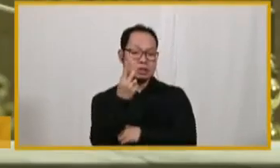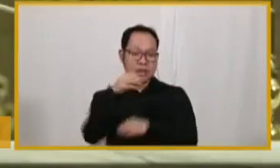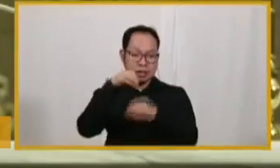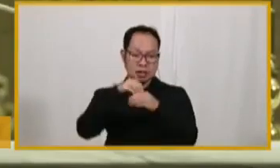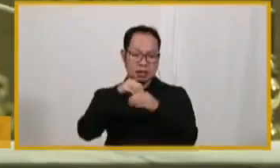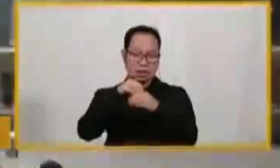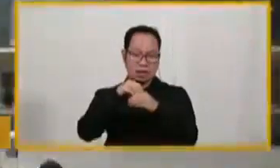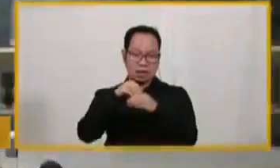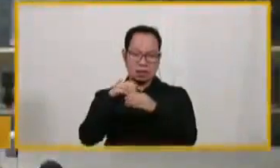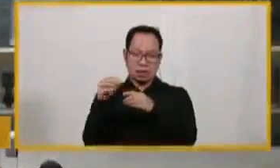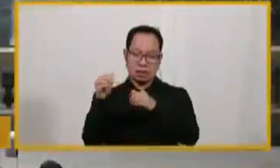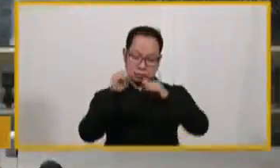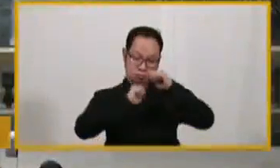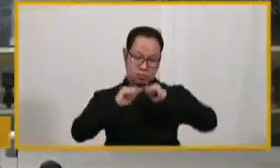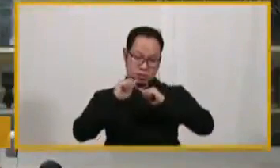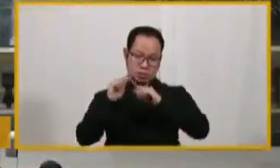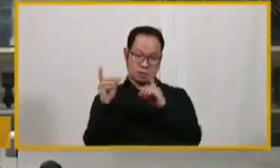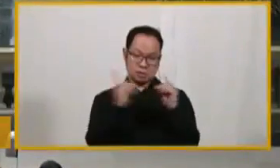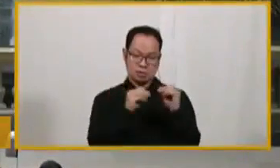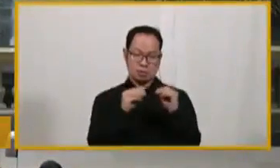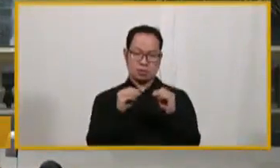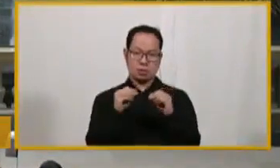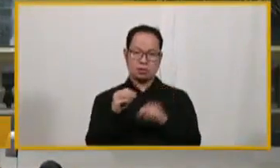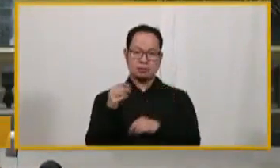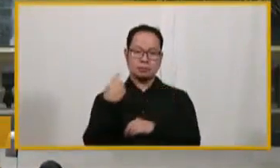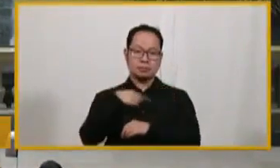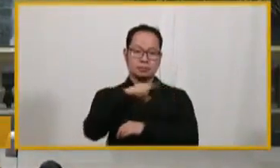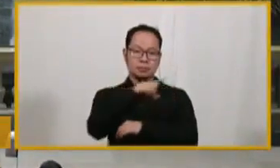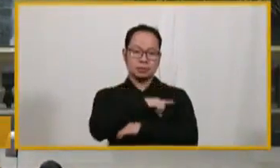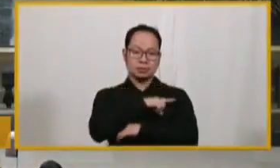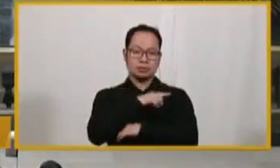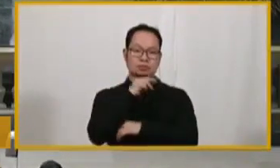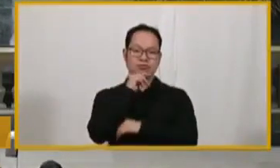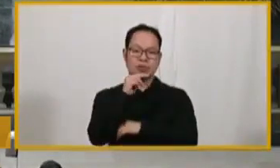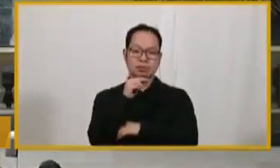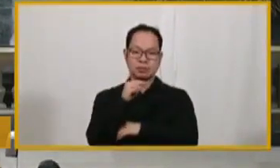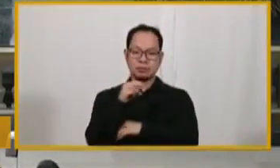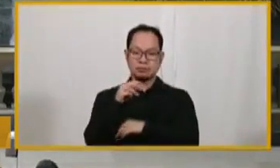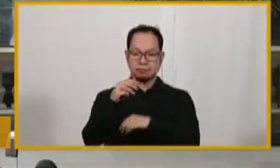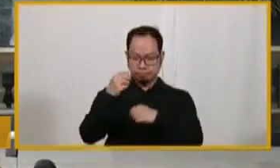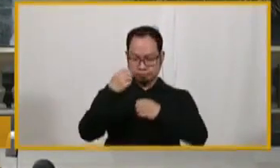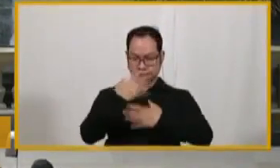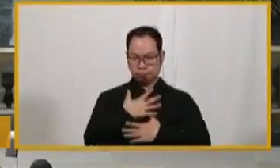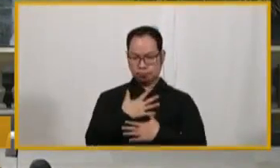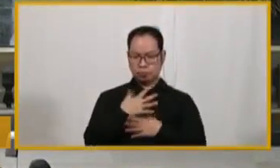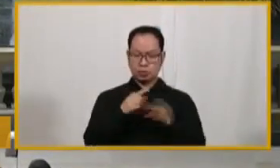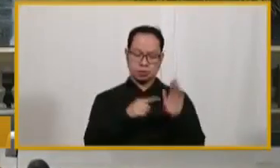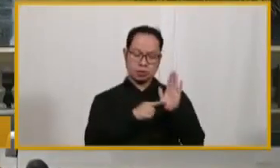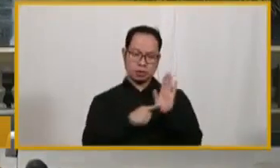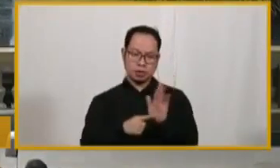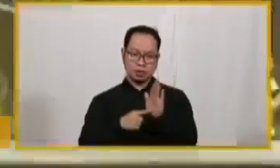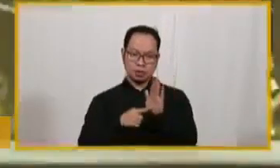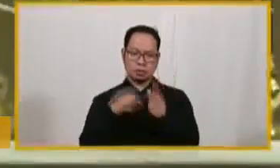deeds. Let us also not be afraid to show our love for God and